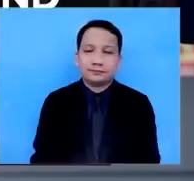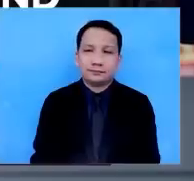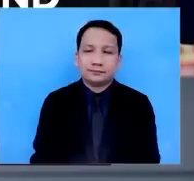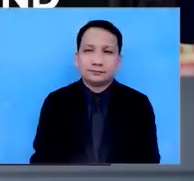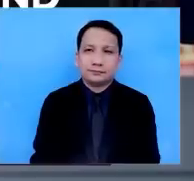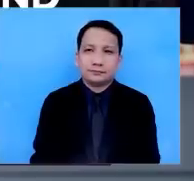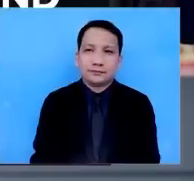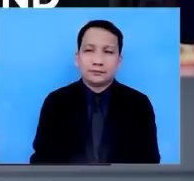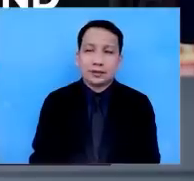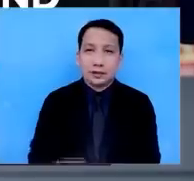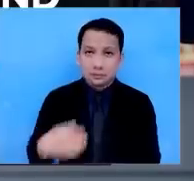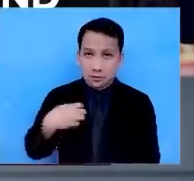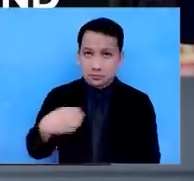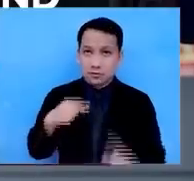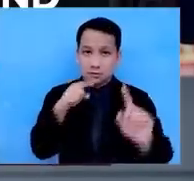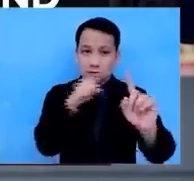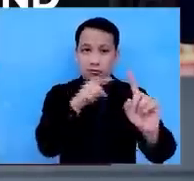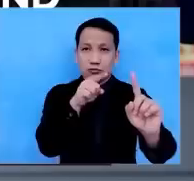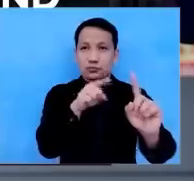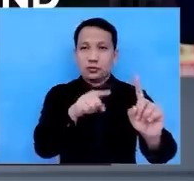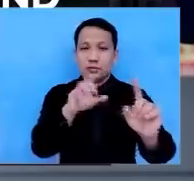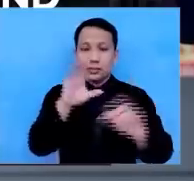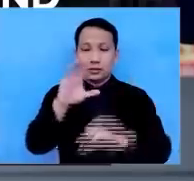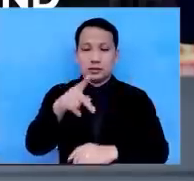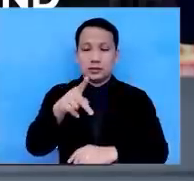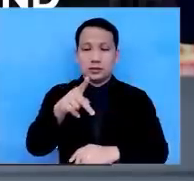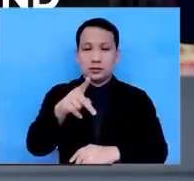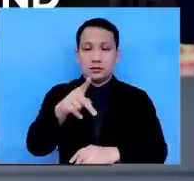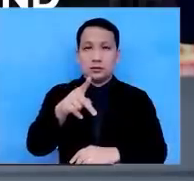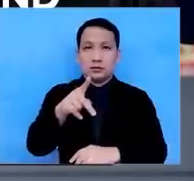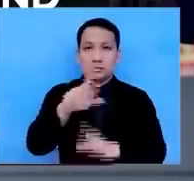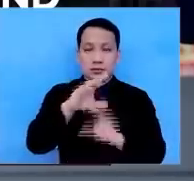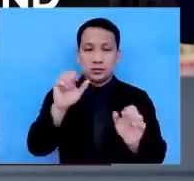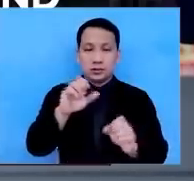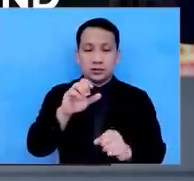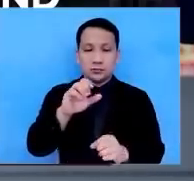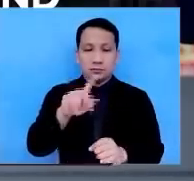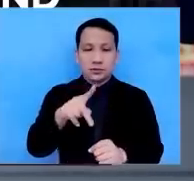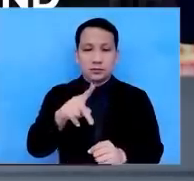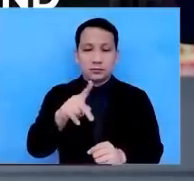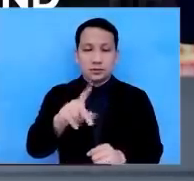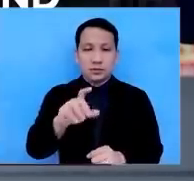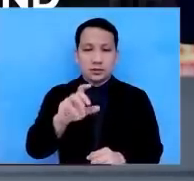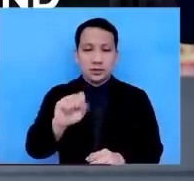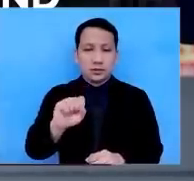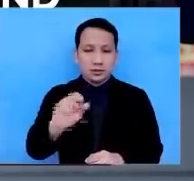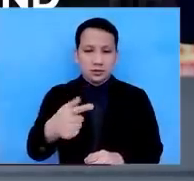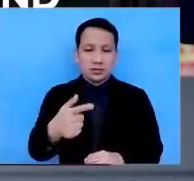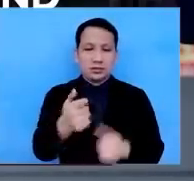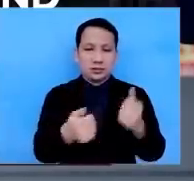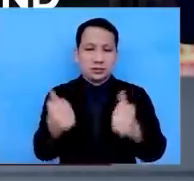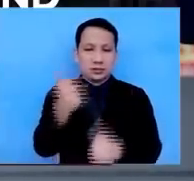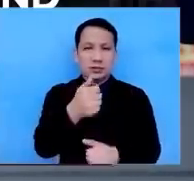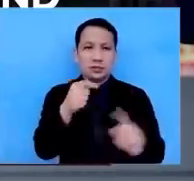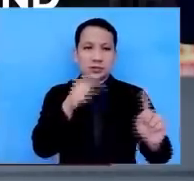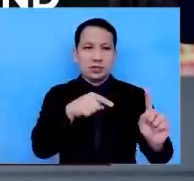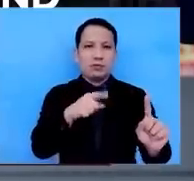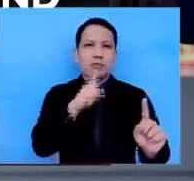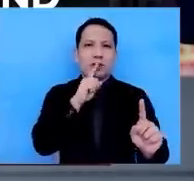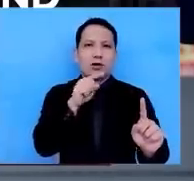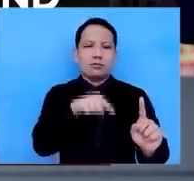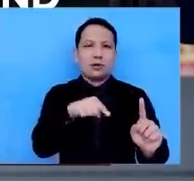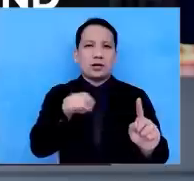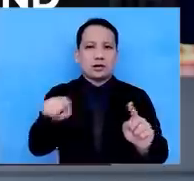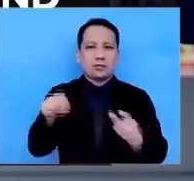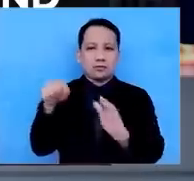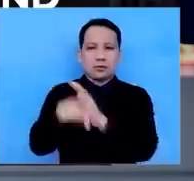Tinukoy ng mga pulis si dating Presidential Security Group Commander Brigadier General Jesus Durante bilang mastermind sa pagpatay sa